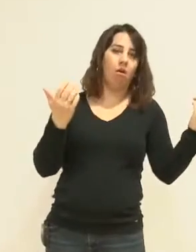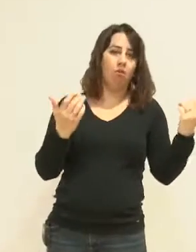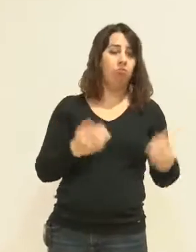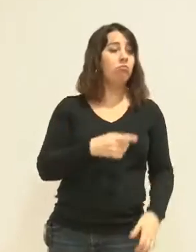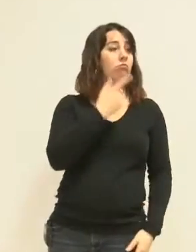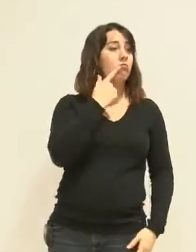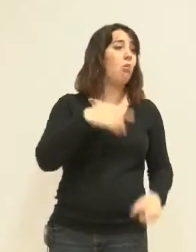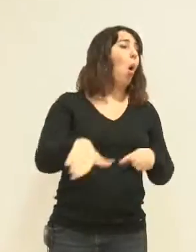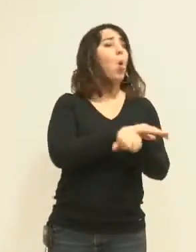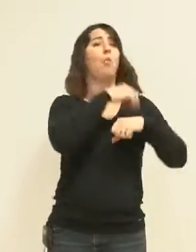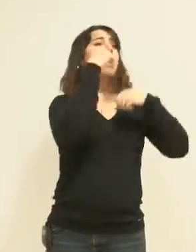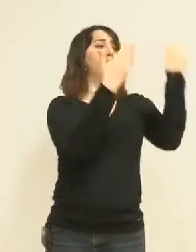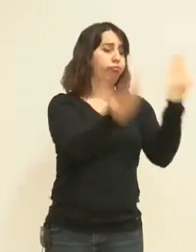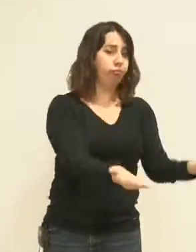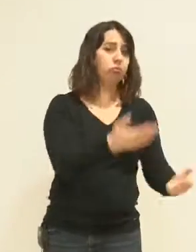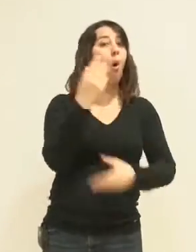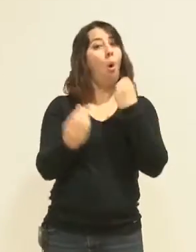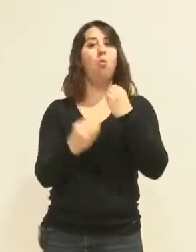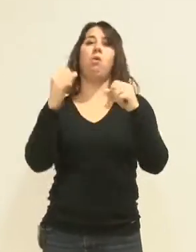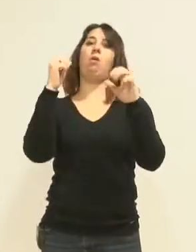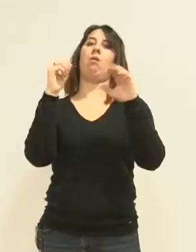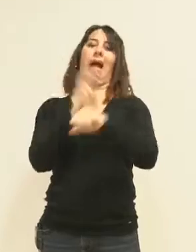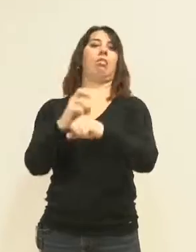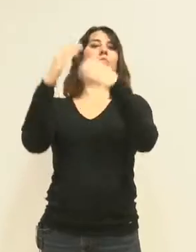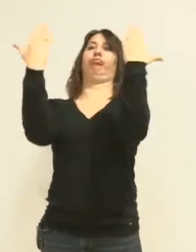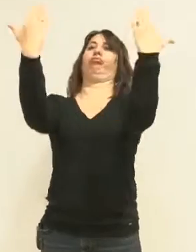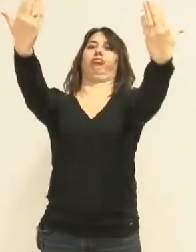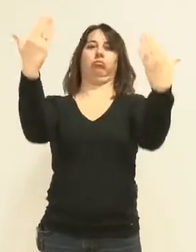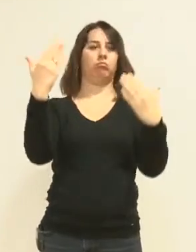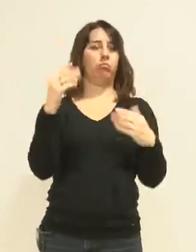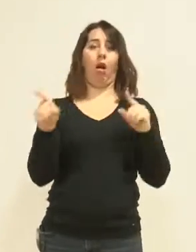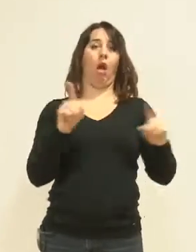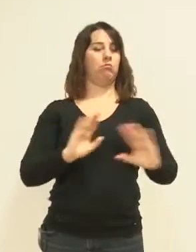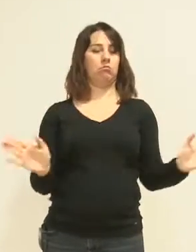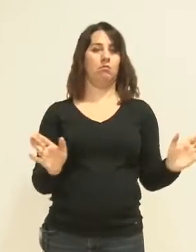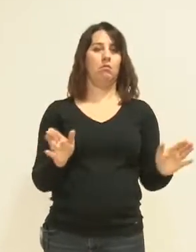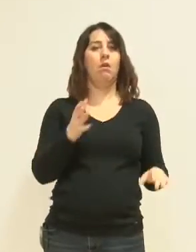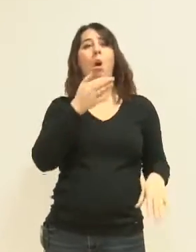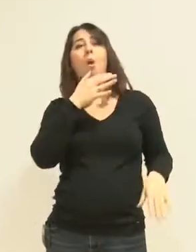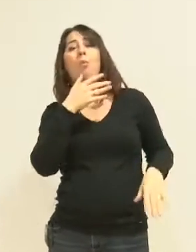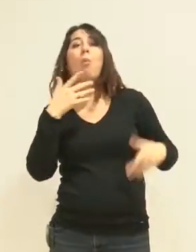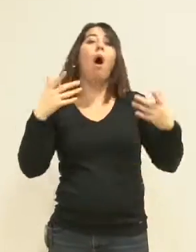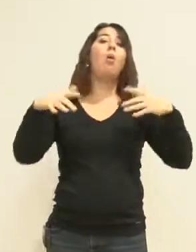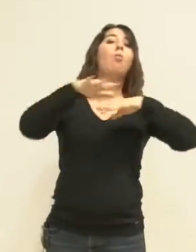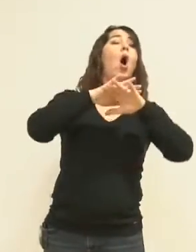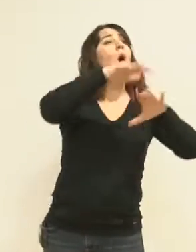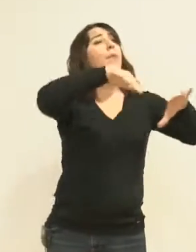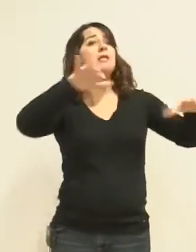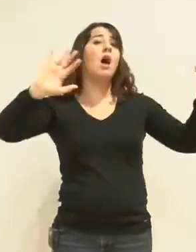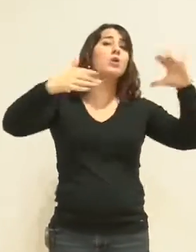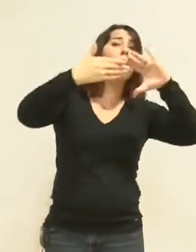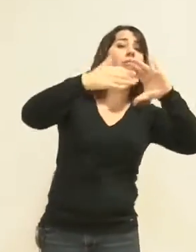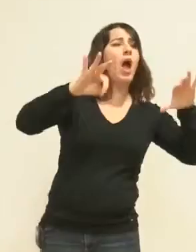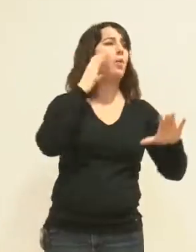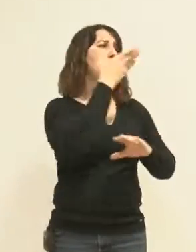enlève tout, et soit on laisse tout. On ne peut pas faire semblant de nous soucier du paysage tout en